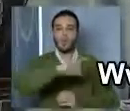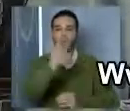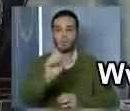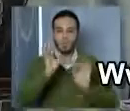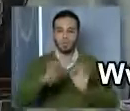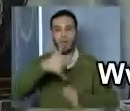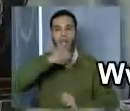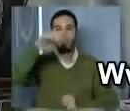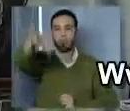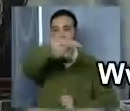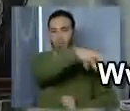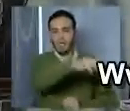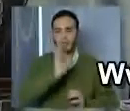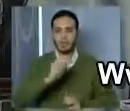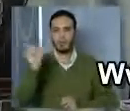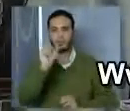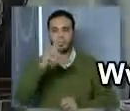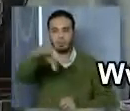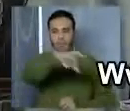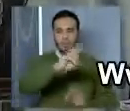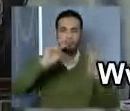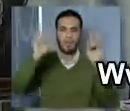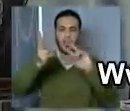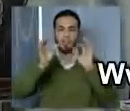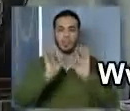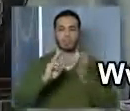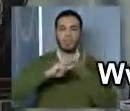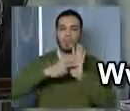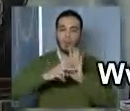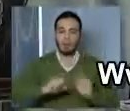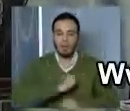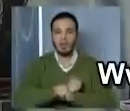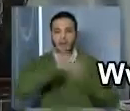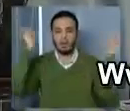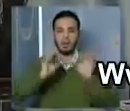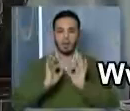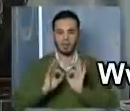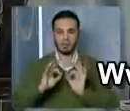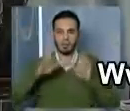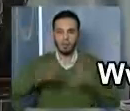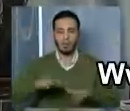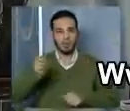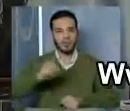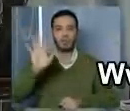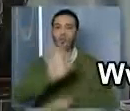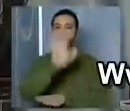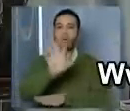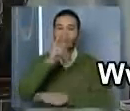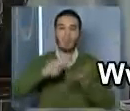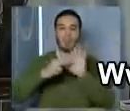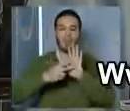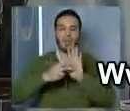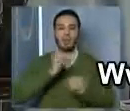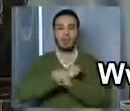الدول العربية بلا استثناء والإسلامية في بقاع الأرض. لابد للإخوة من المسلمين في أوروبا بأكملها